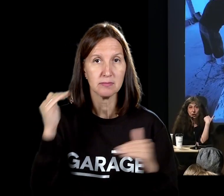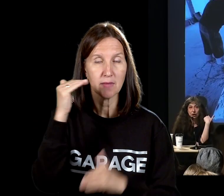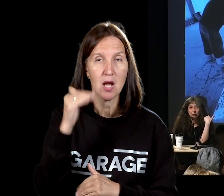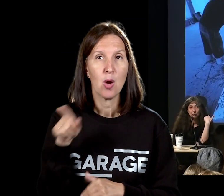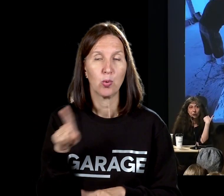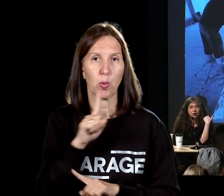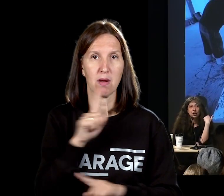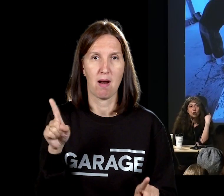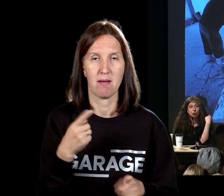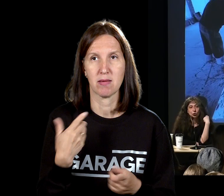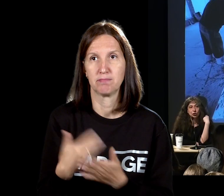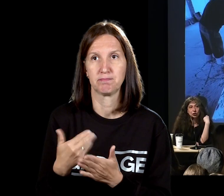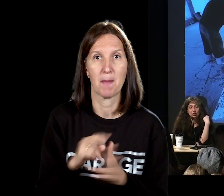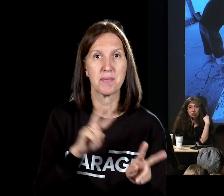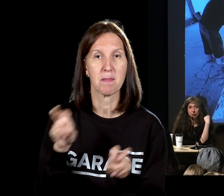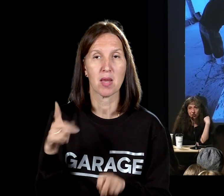достаточно уникальный пример